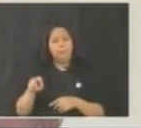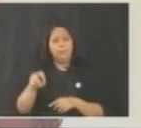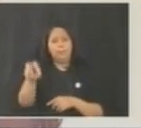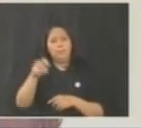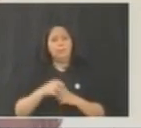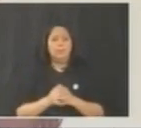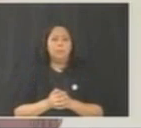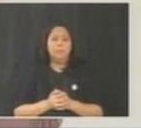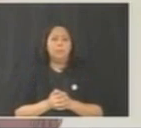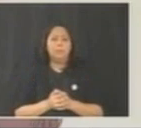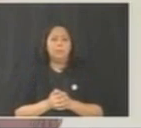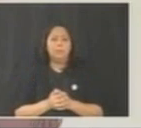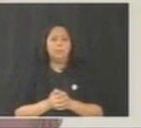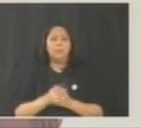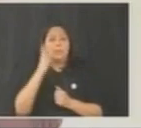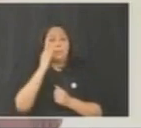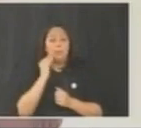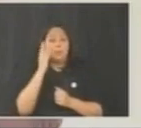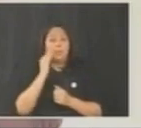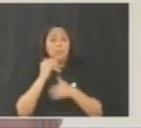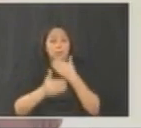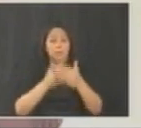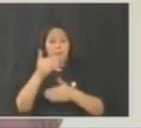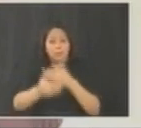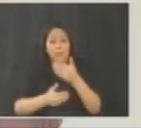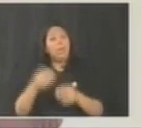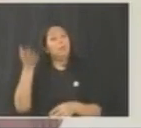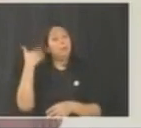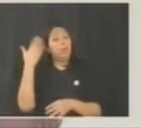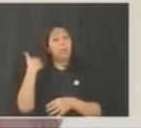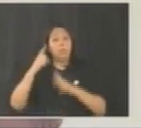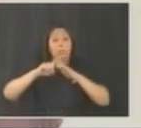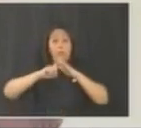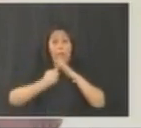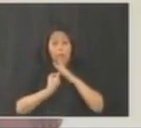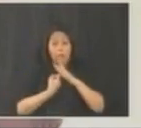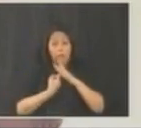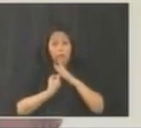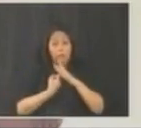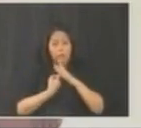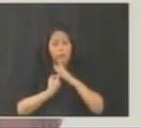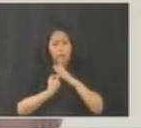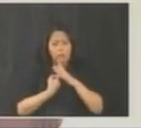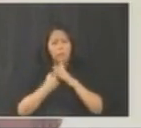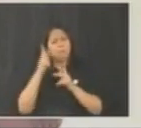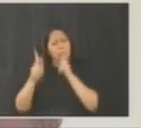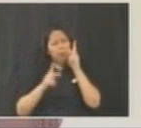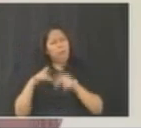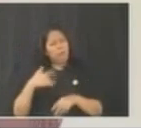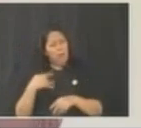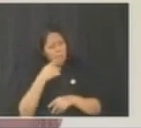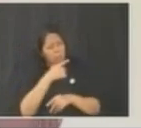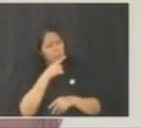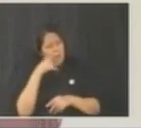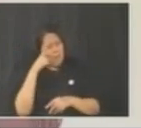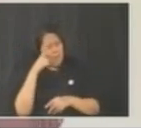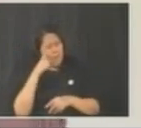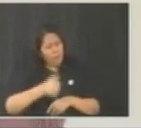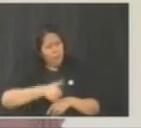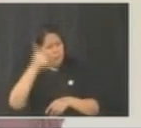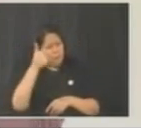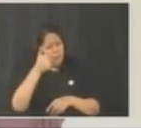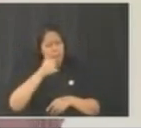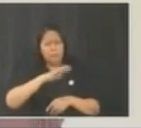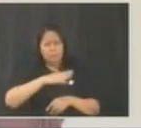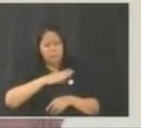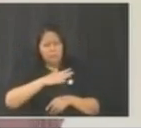tayo, parang walang naniniwalang may pag-asa tayong manalo.